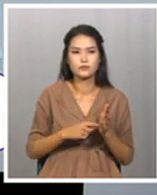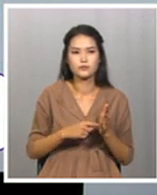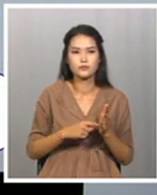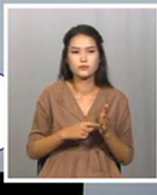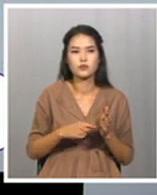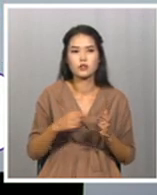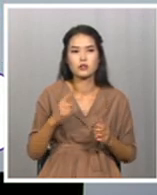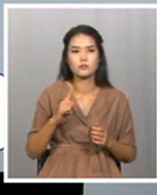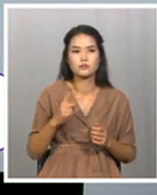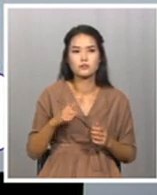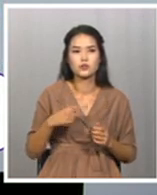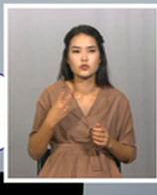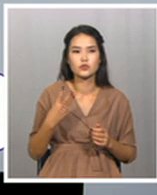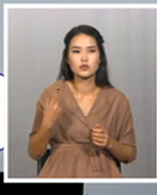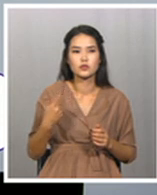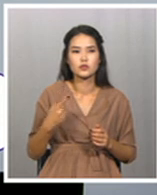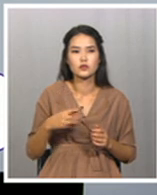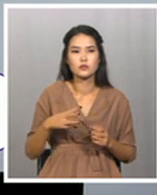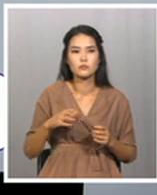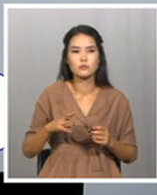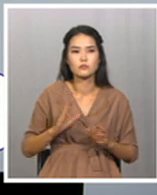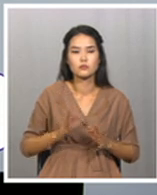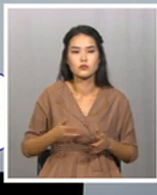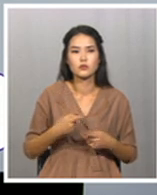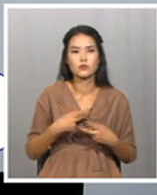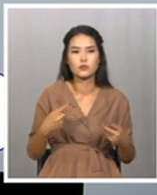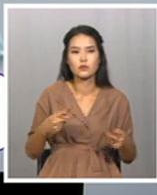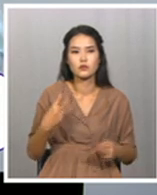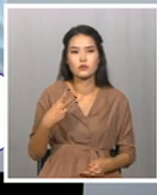отырып, оның көлемін есептейміз. Ол тең болады